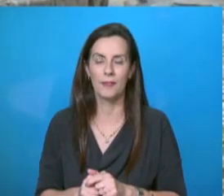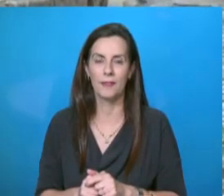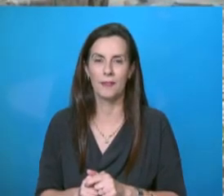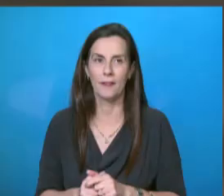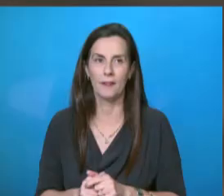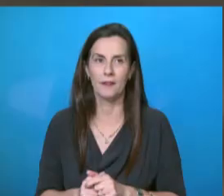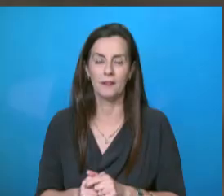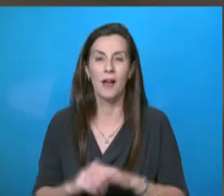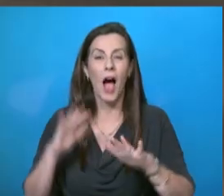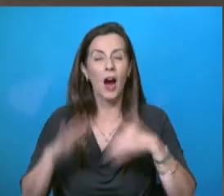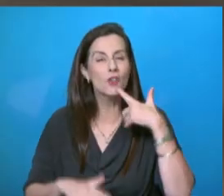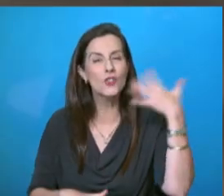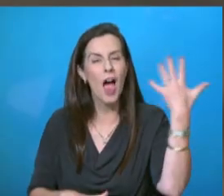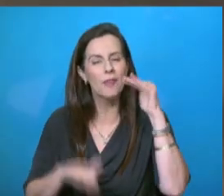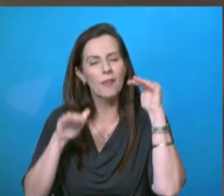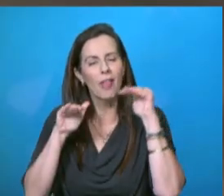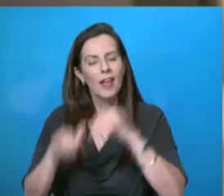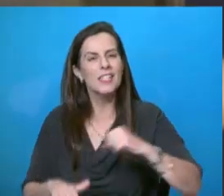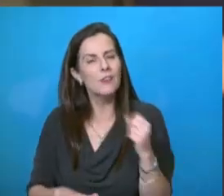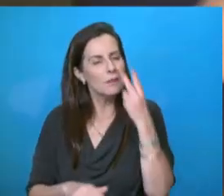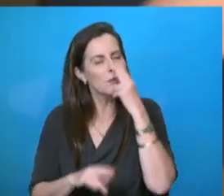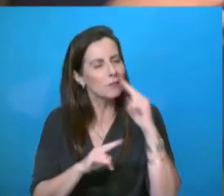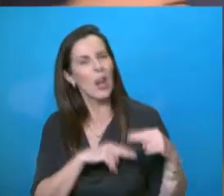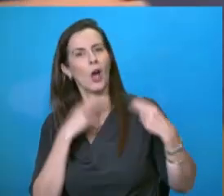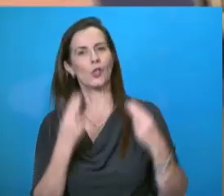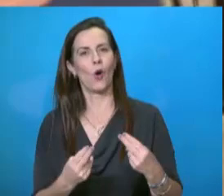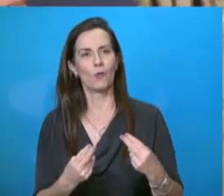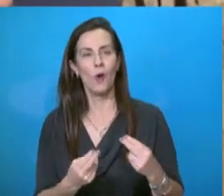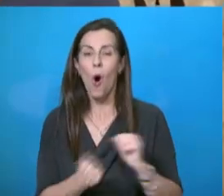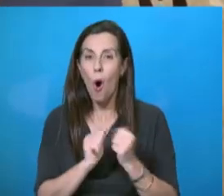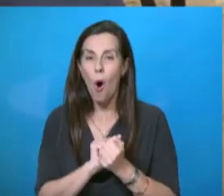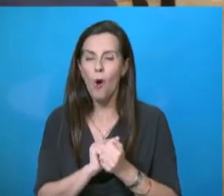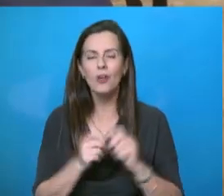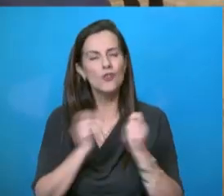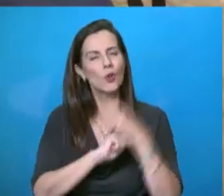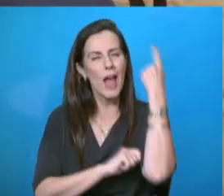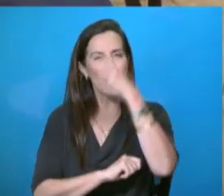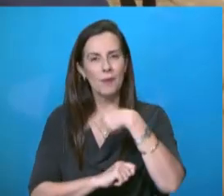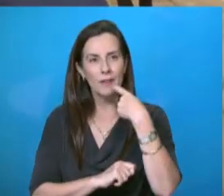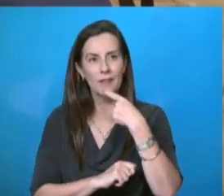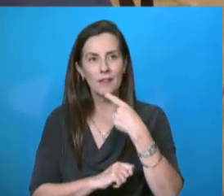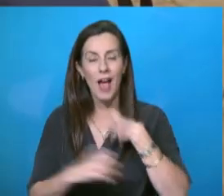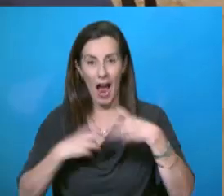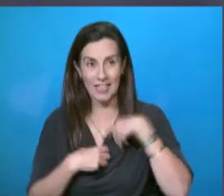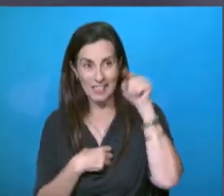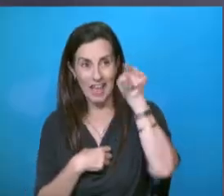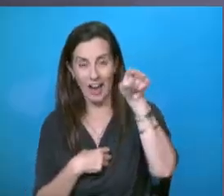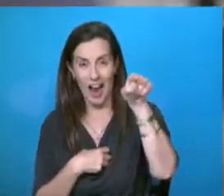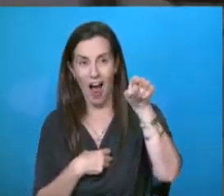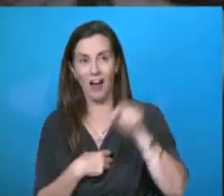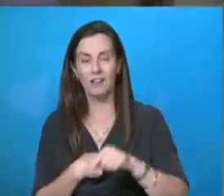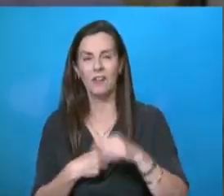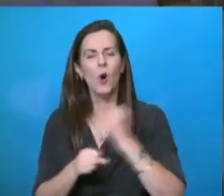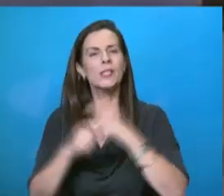תסתכלו למצלמה, חבר'ה, בלבור. שלוש, שתיים, טקסט. אחרי שנים של דעיכה, צפת מנסה לשנות את פניה, או בעצם את תדמיתה. השחקן גיא זוארץ הצטלם